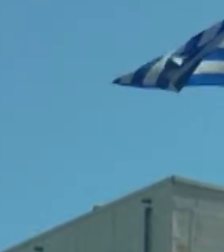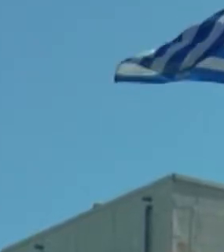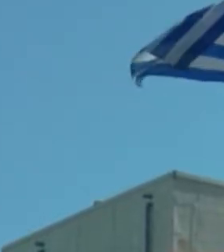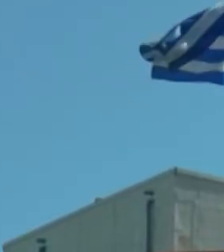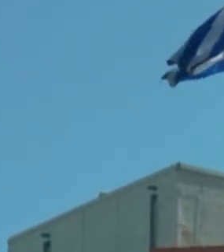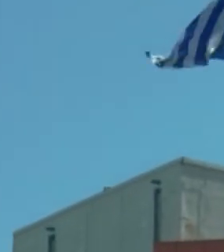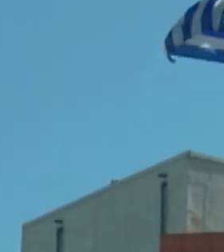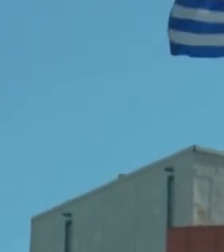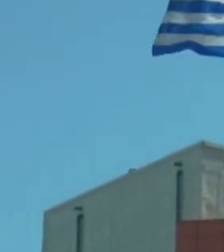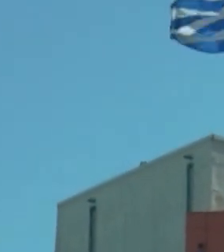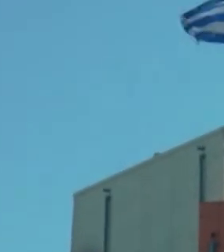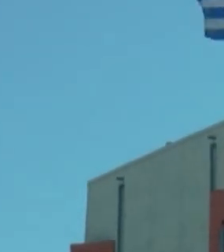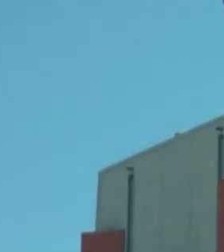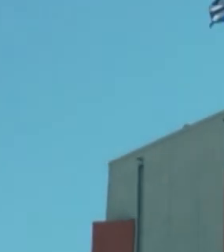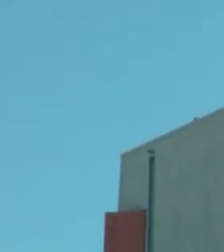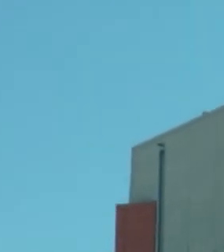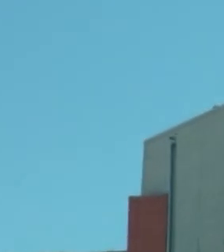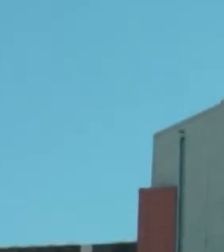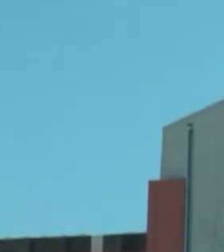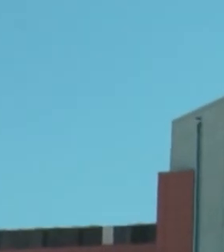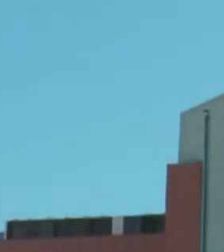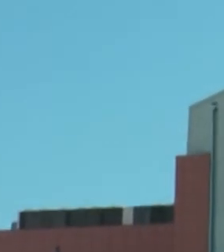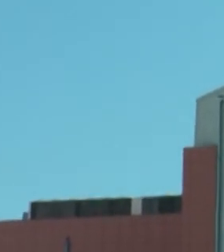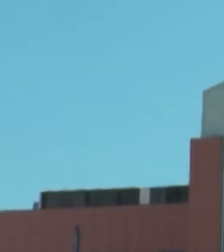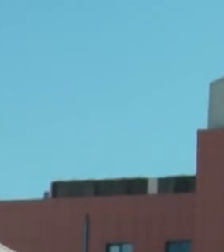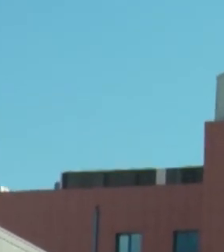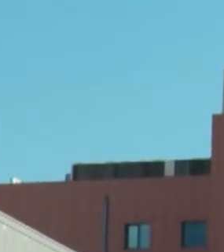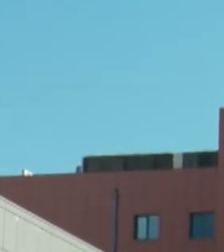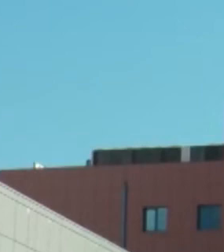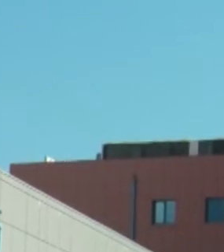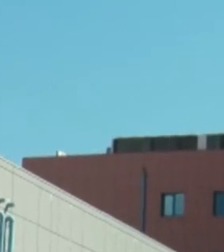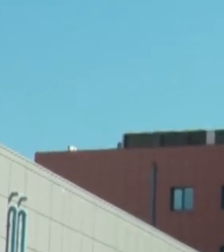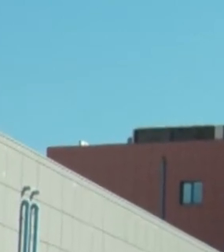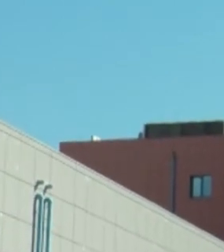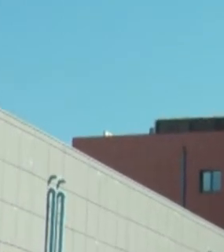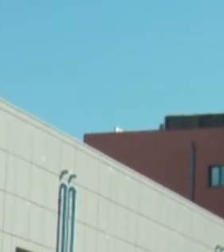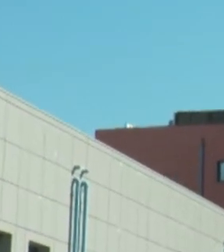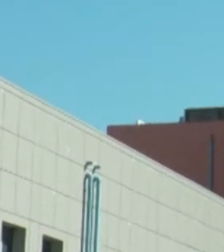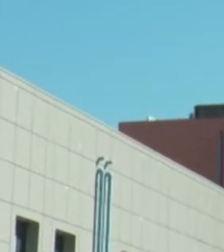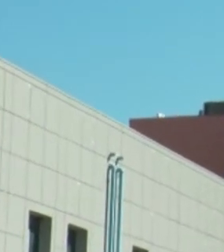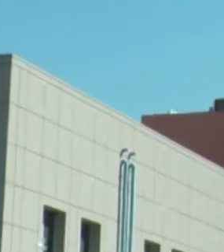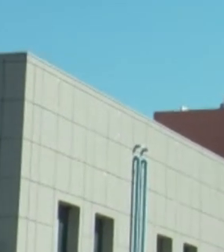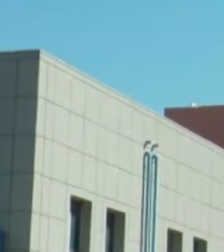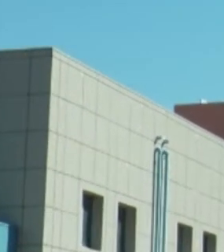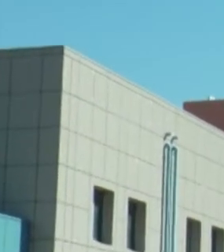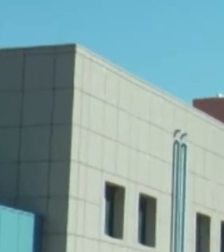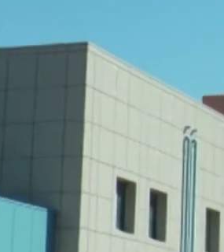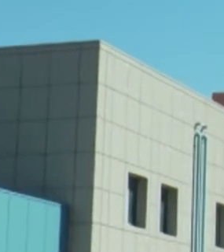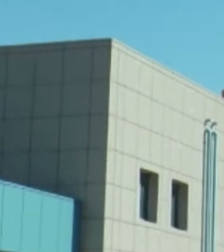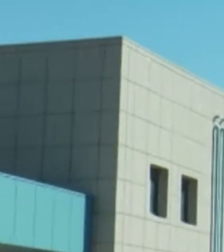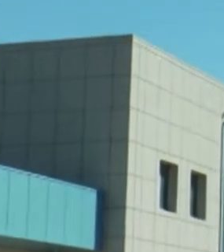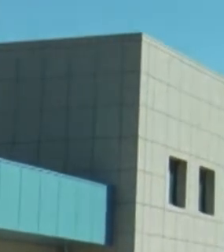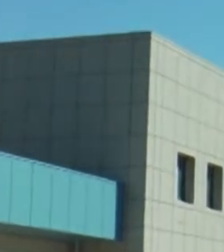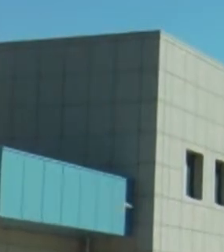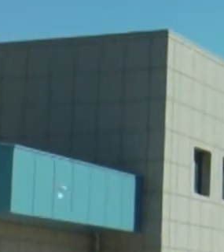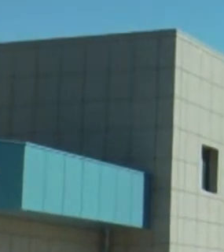Σύμφωνα με ενημέρωση το απόγευμα της Κυριακής από τον καθηγητή λοιμοξιολογίας Σωτήρη Τσιόδρα, τα νέα επιβεβαιωμένα κρούσματα